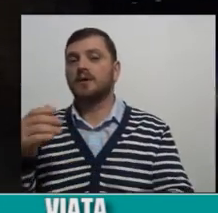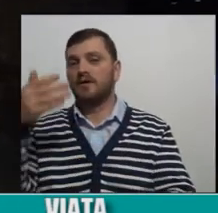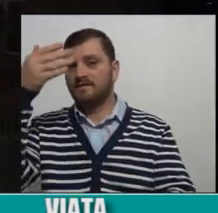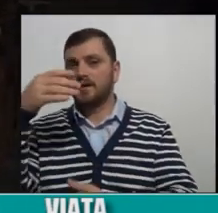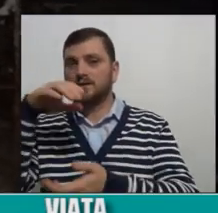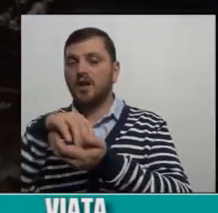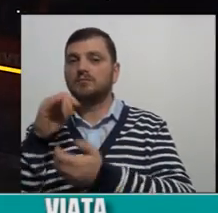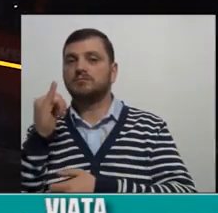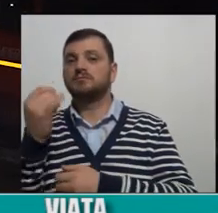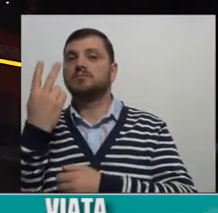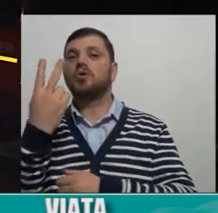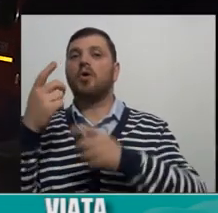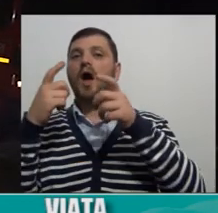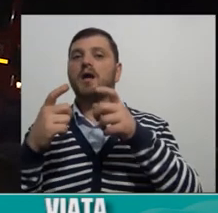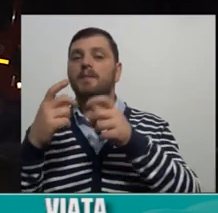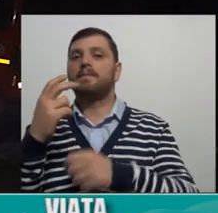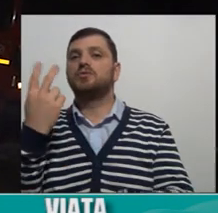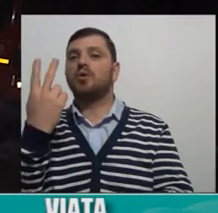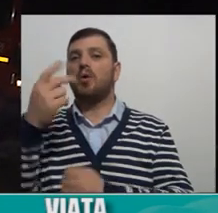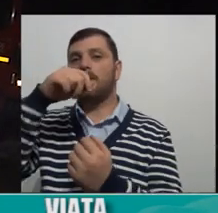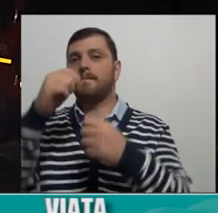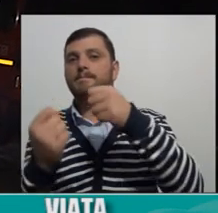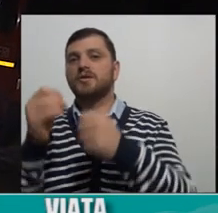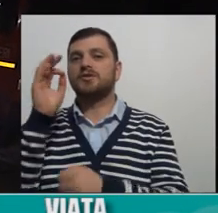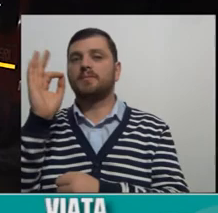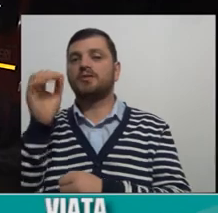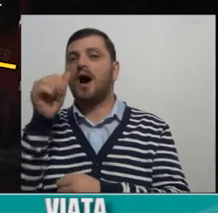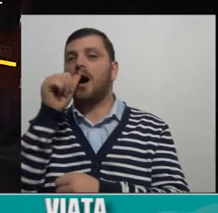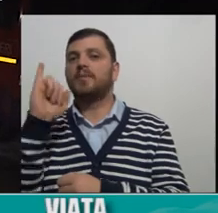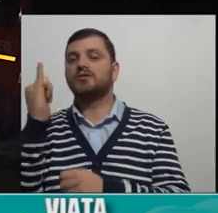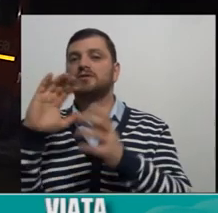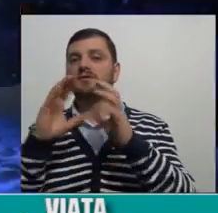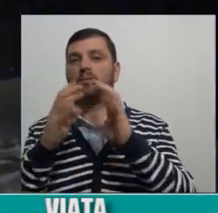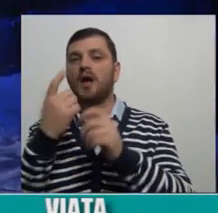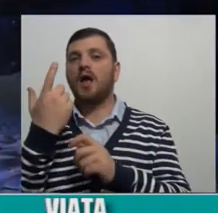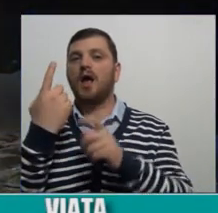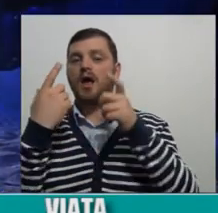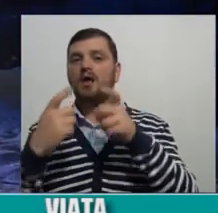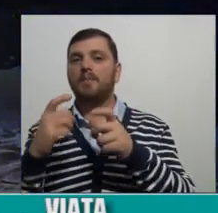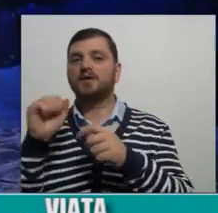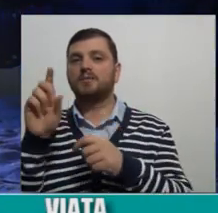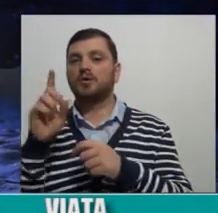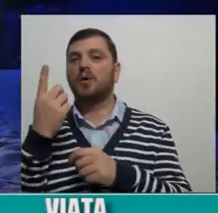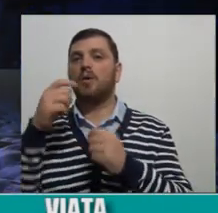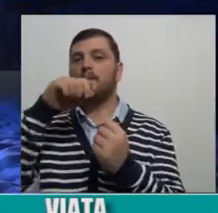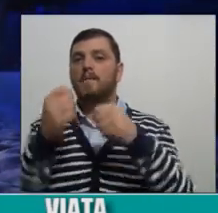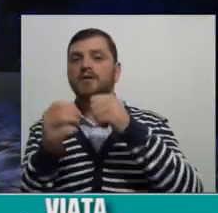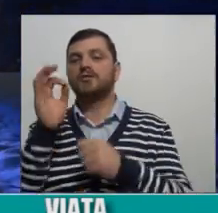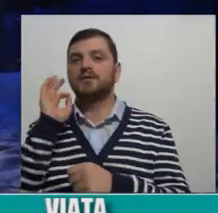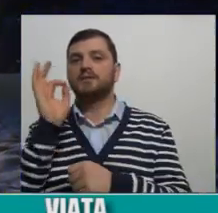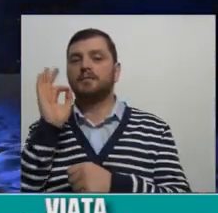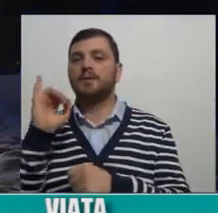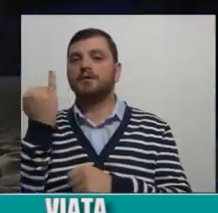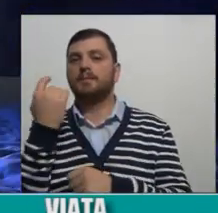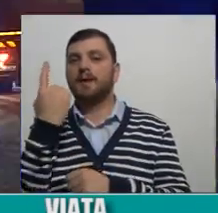fața locului s-au deplasat două echipaje cu două autospeciale de stingere cu apă și spumă, un echipaj MURD, o autospecială de